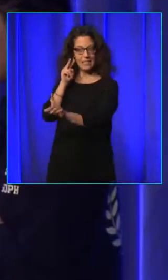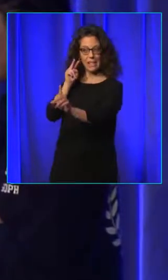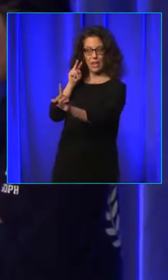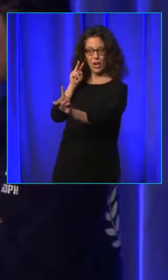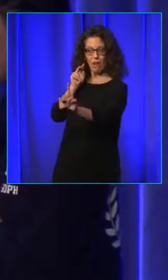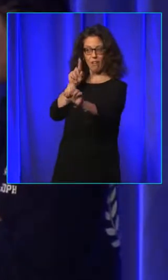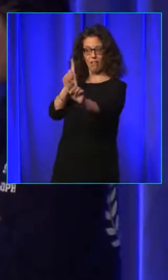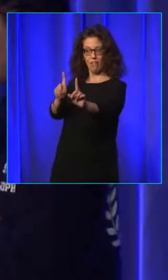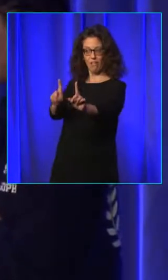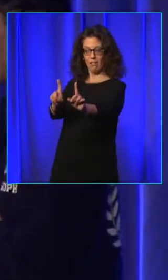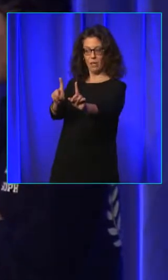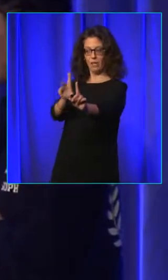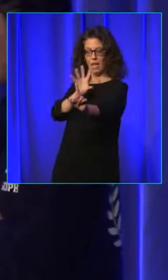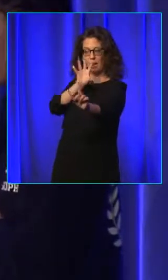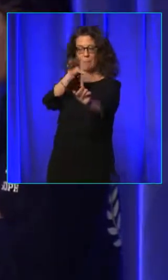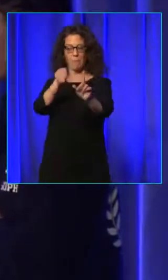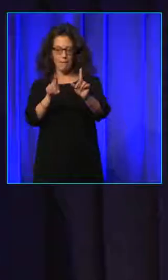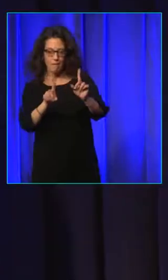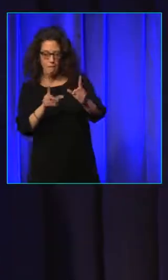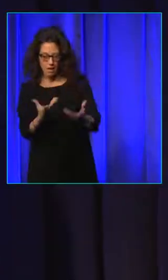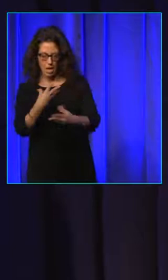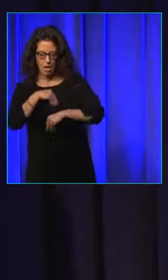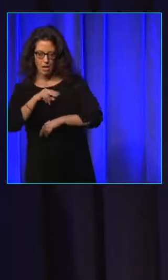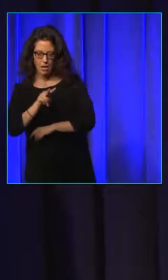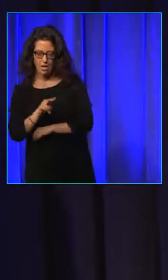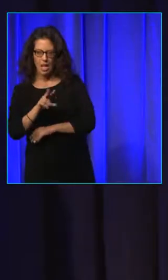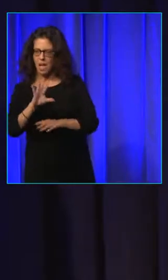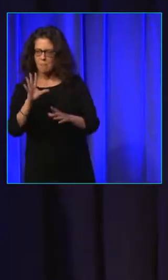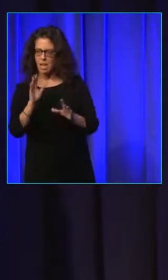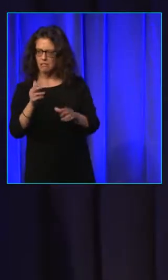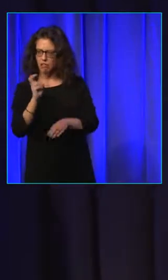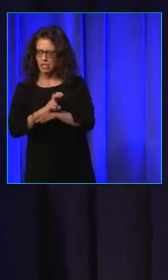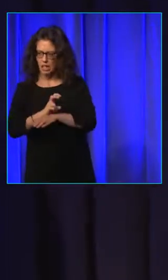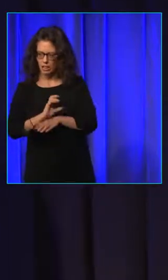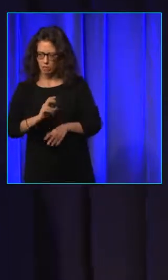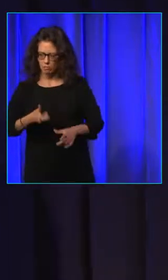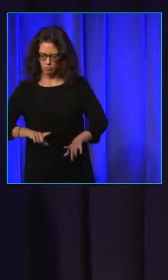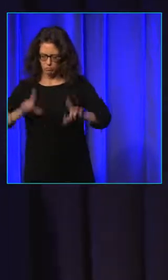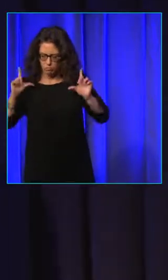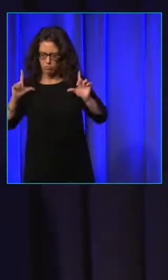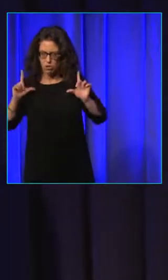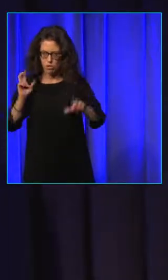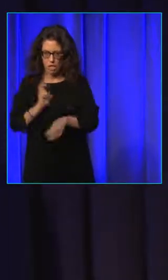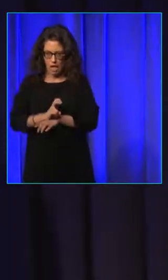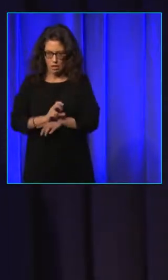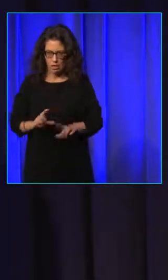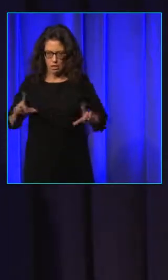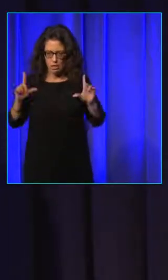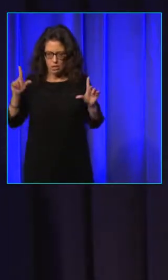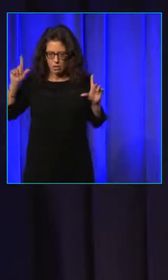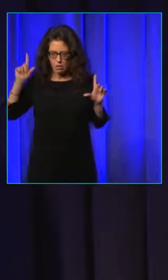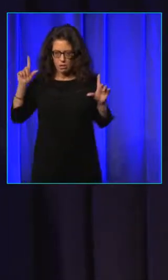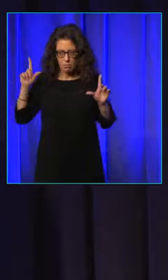de l'intérieur. Oui. Et après, ça reste à l'intérieur, enfin, en première personne. Et je